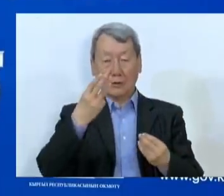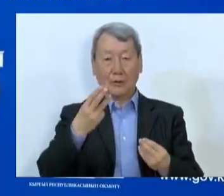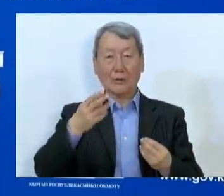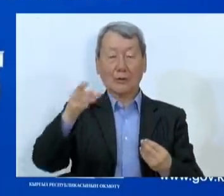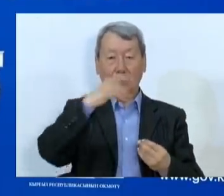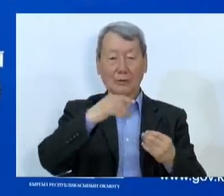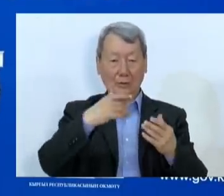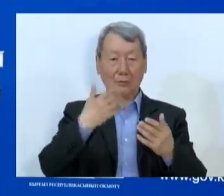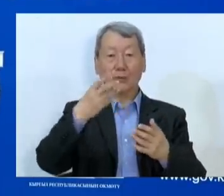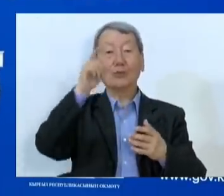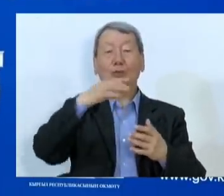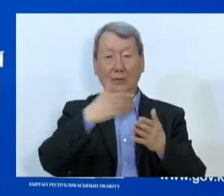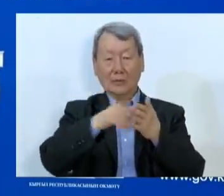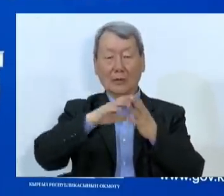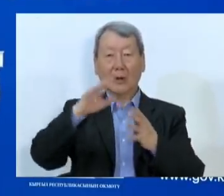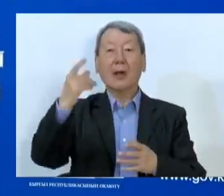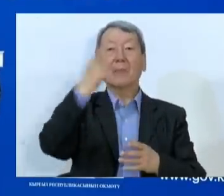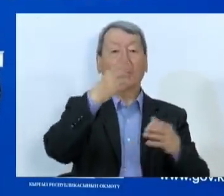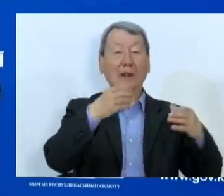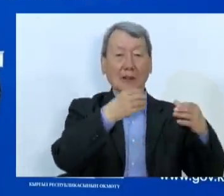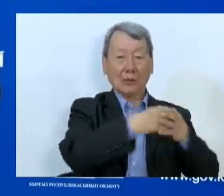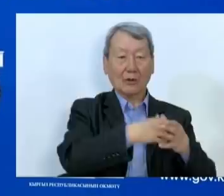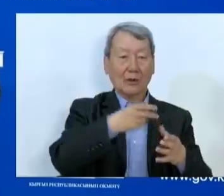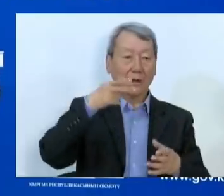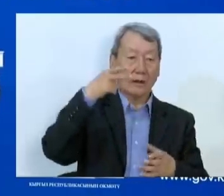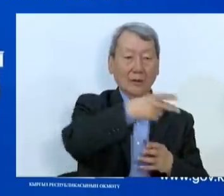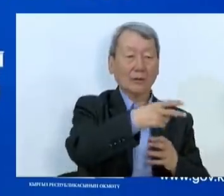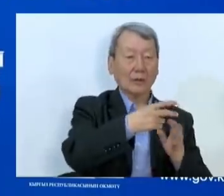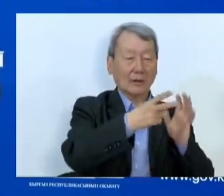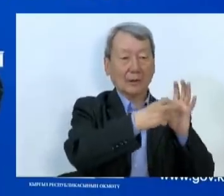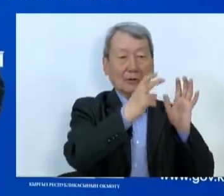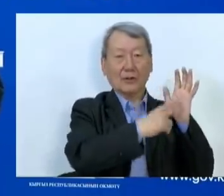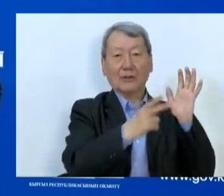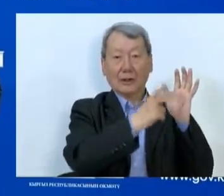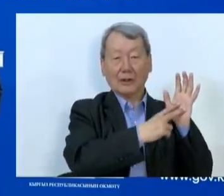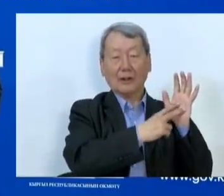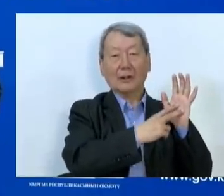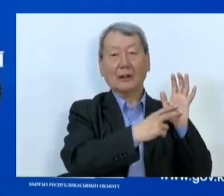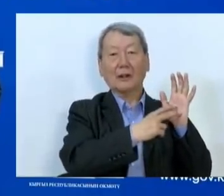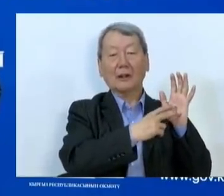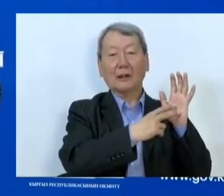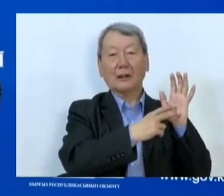үй шарттарына чыгарылып кетишти. Биринчи категориядагы 2177